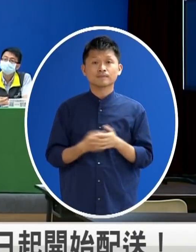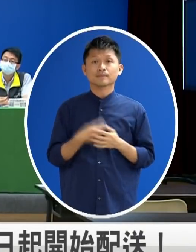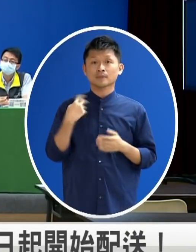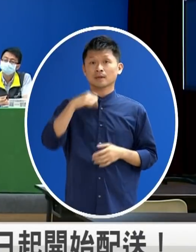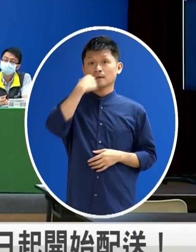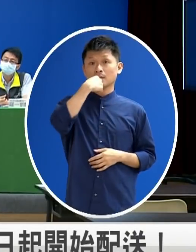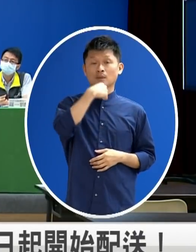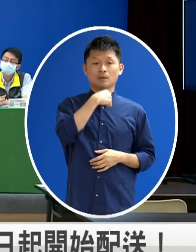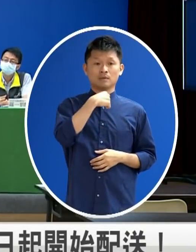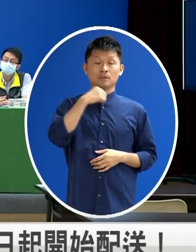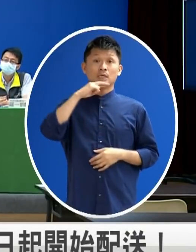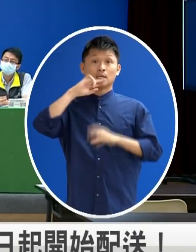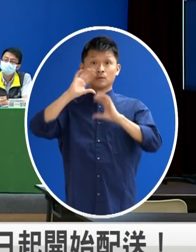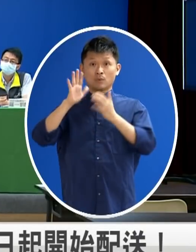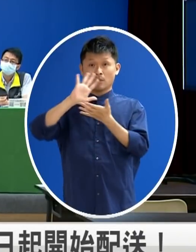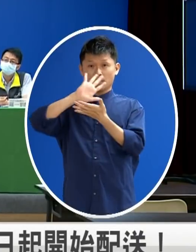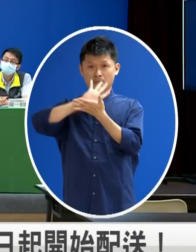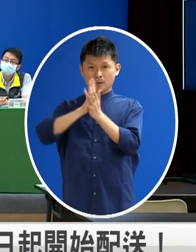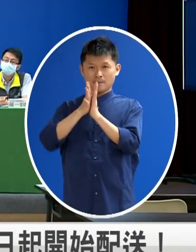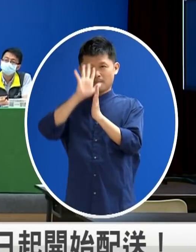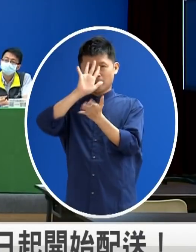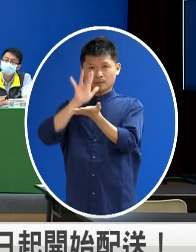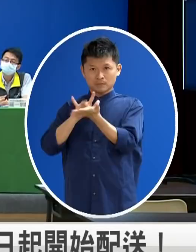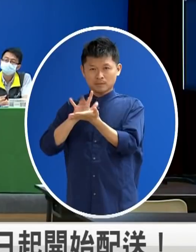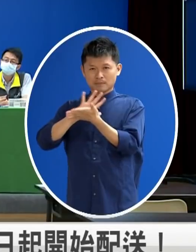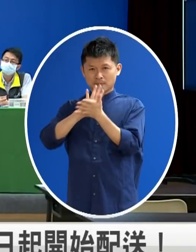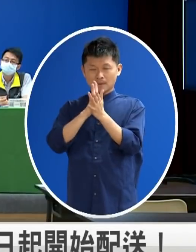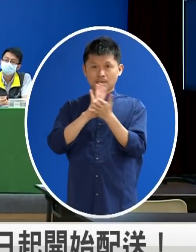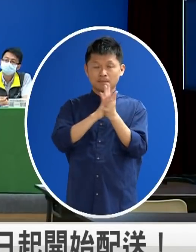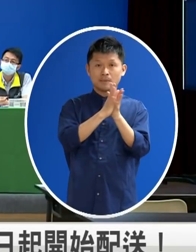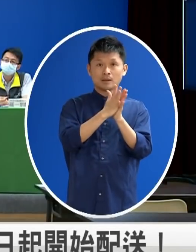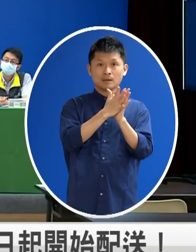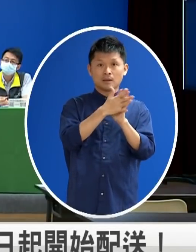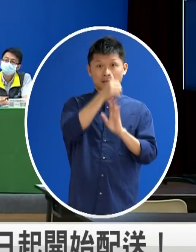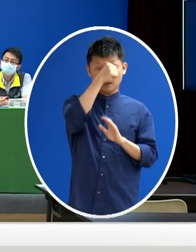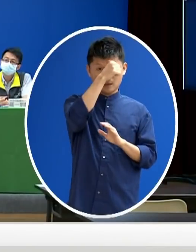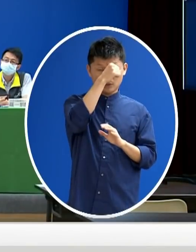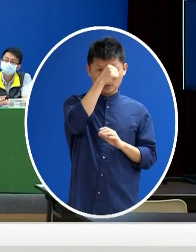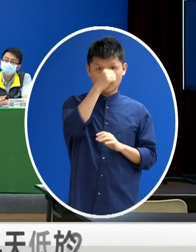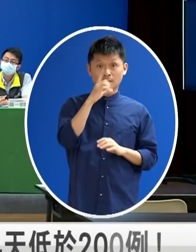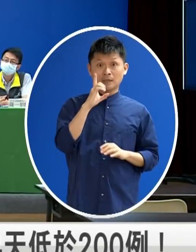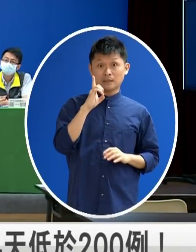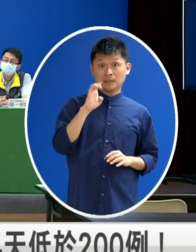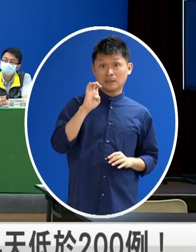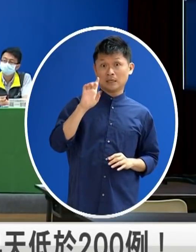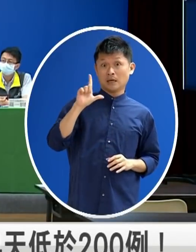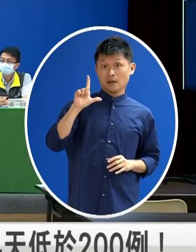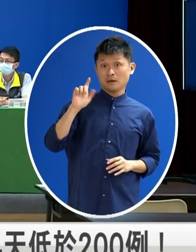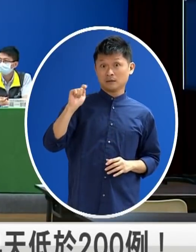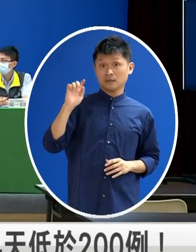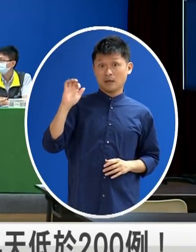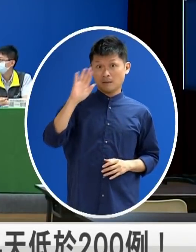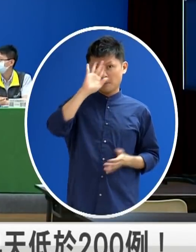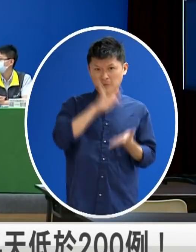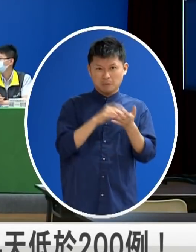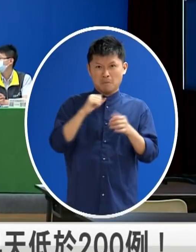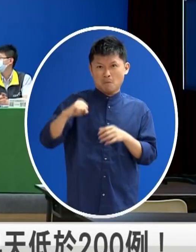在台湾的英国变种自己也会进化成 Delta 的印度变种，那有没有可能有这样的状况发生呢？谢